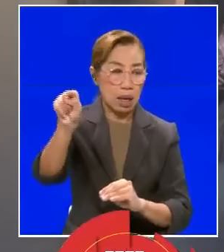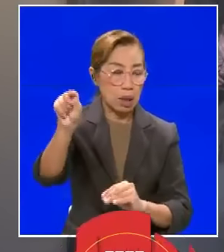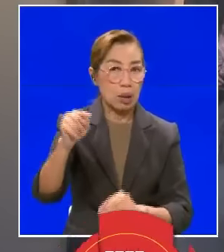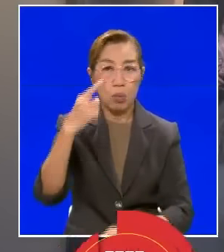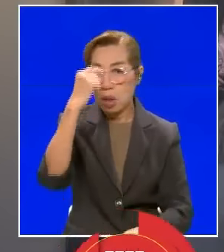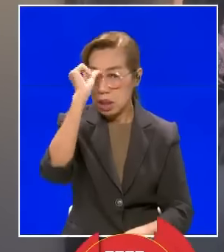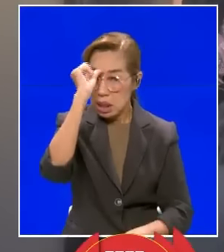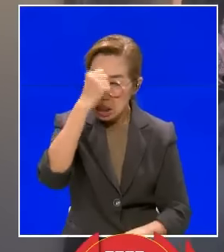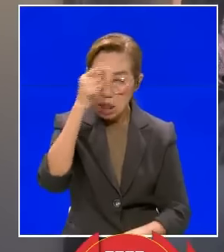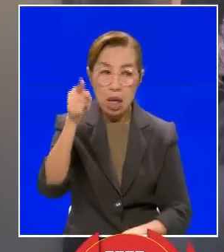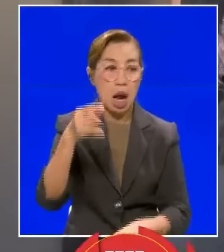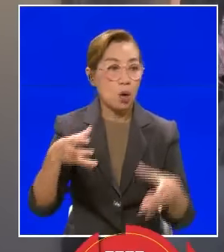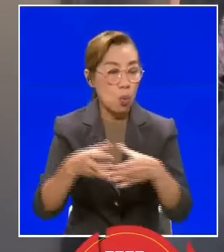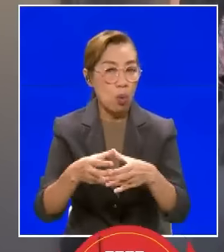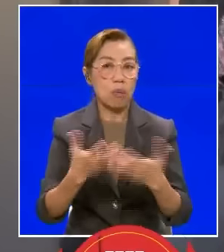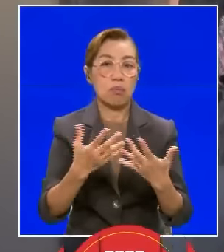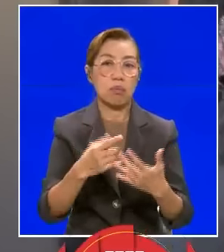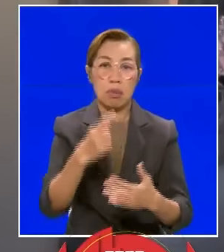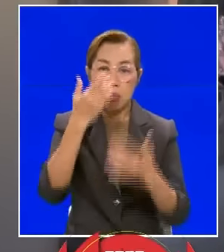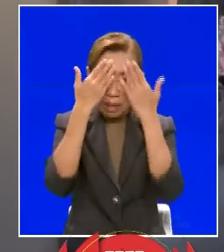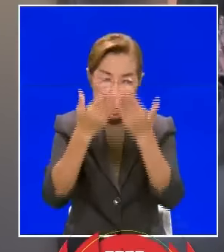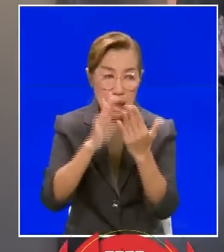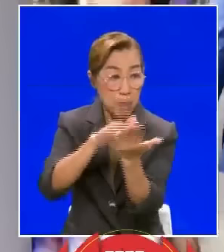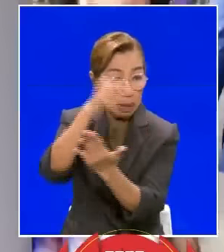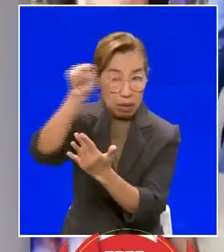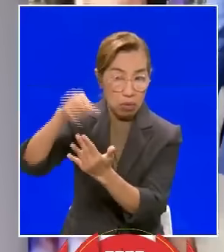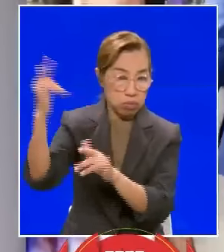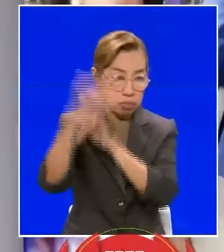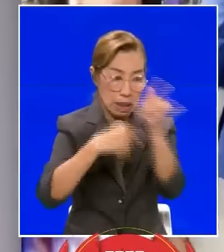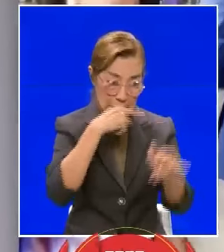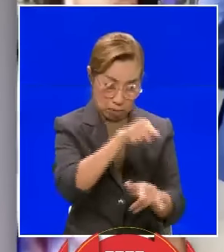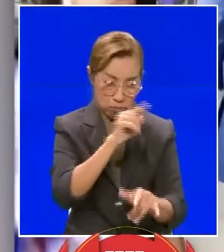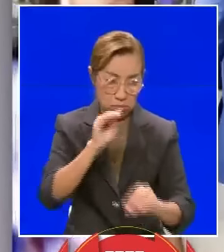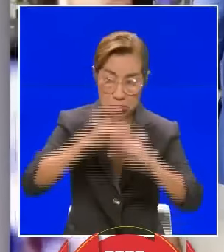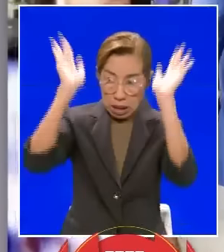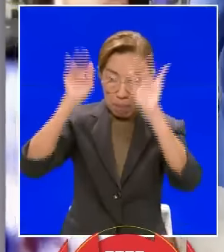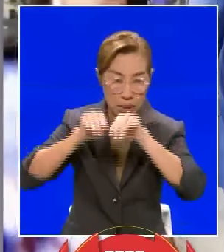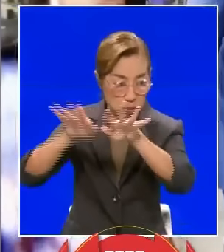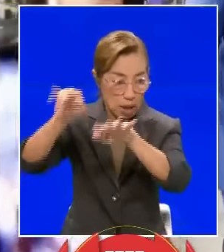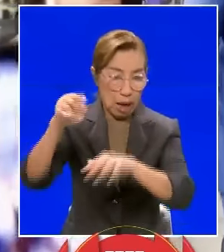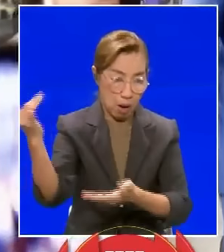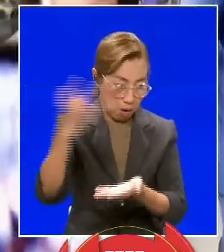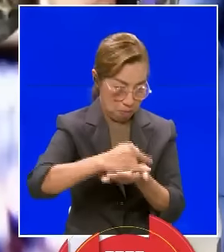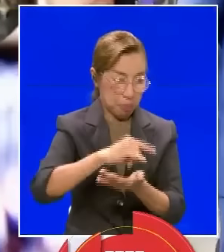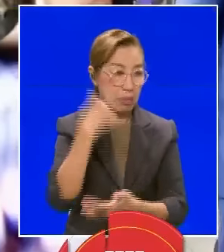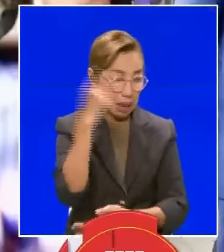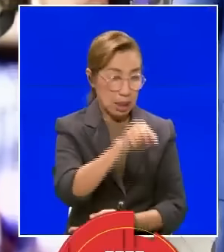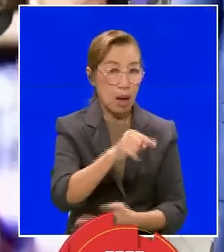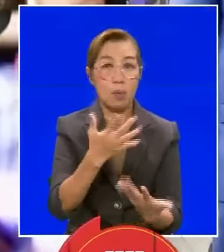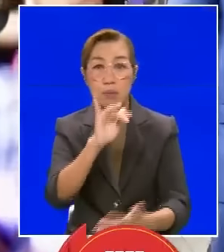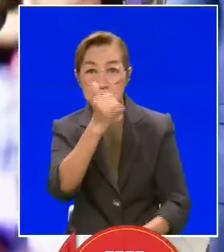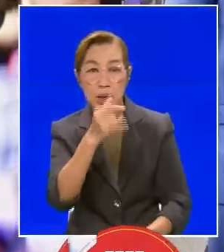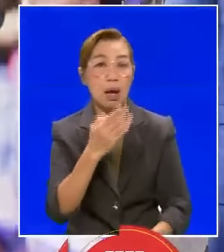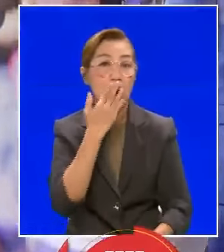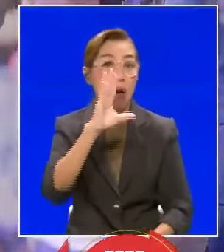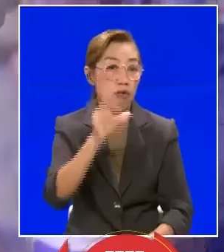ซั่นและก็เรื่องการจัดหาเที่ยวบินครับรองรับนักท่องเที่ยวเช่นอาจจะมีการคุยให้มีเที่ยวบินตรงจากอเมริกามาไทยเลยต